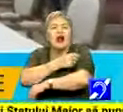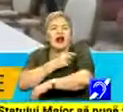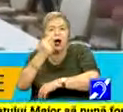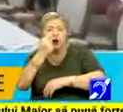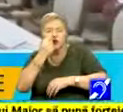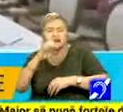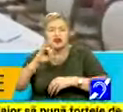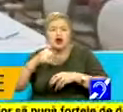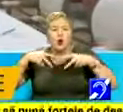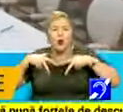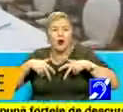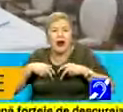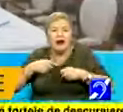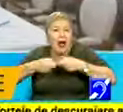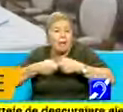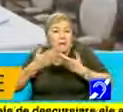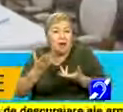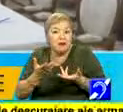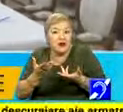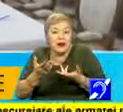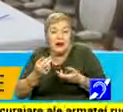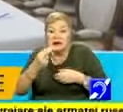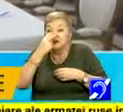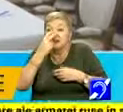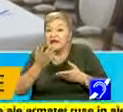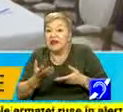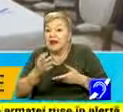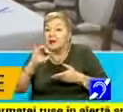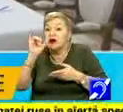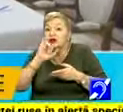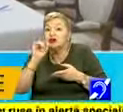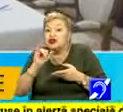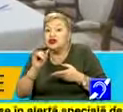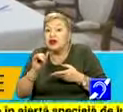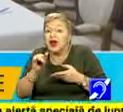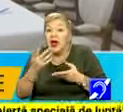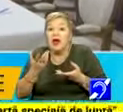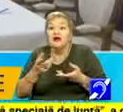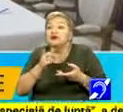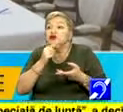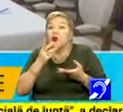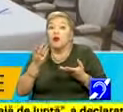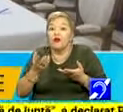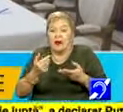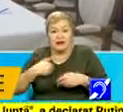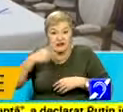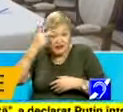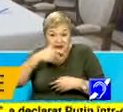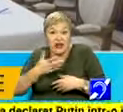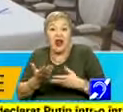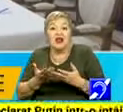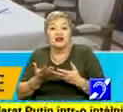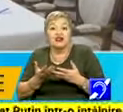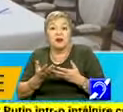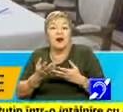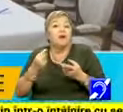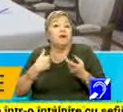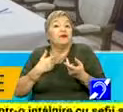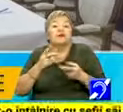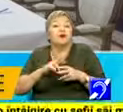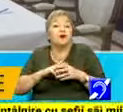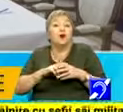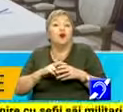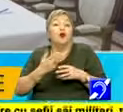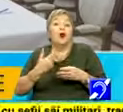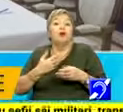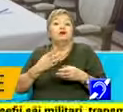și ucraineană, ca să văd cine în fața cui stă, ca să înțelegem și noi cât de cât gradul de reprezentare